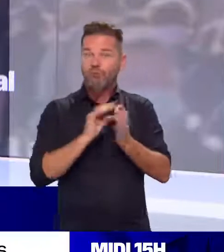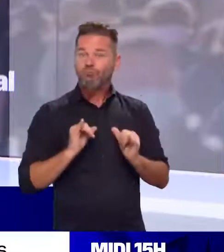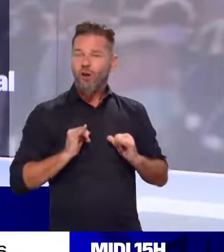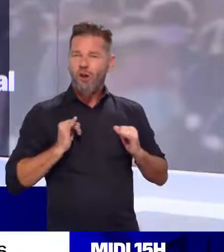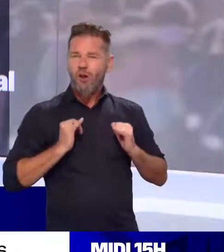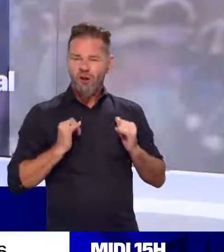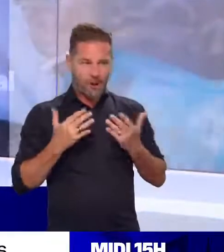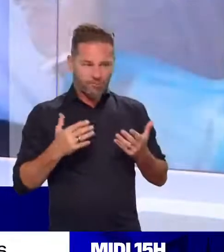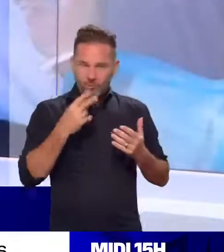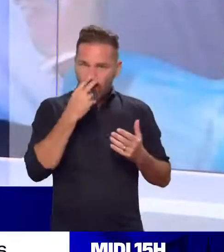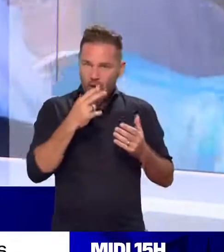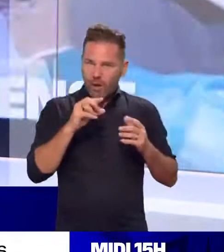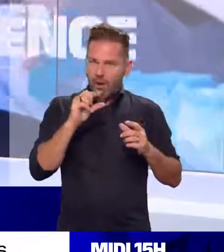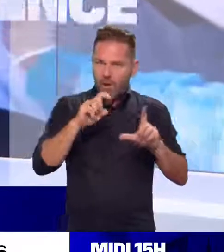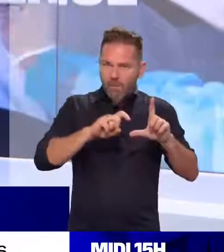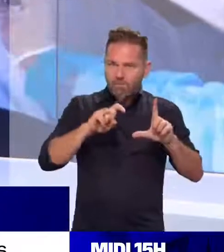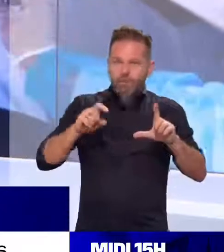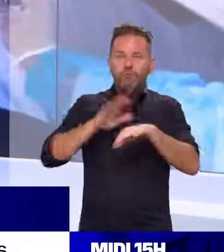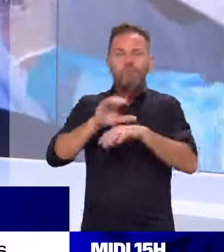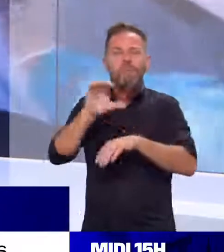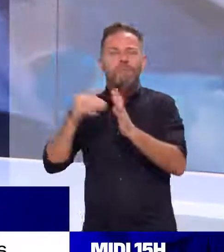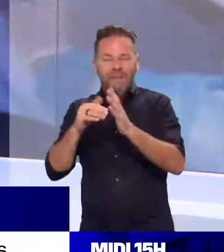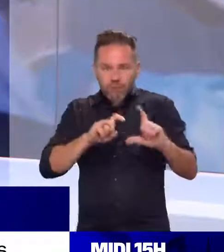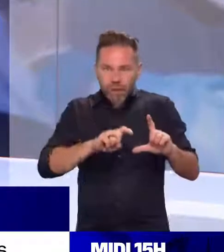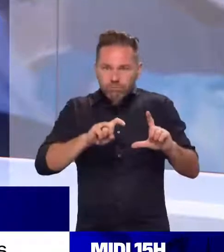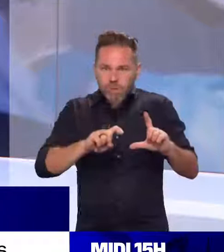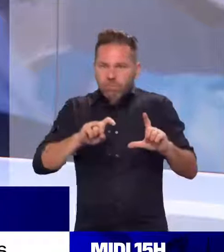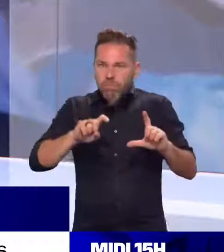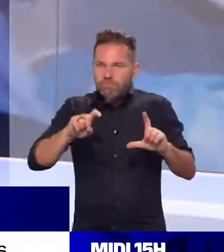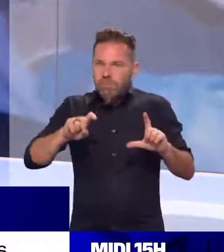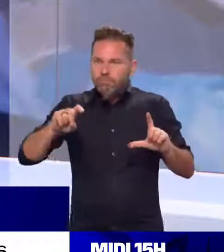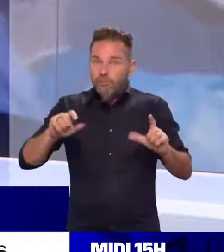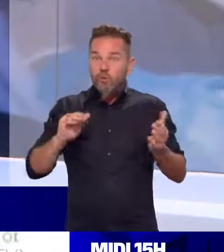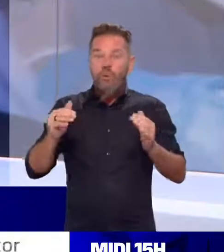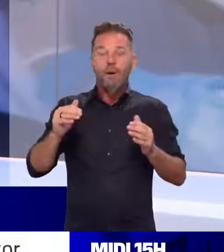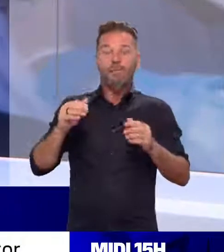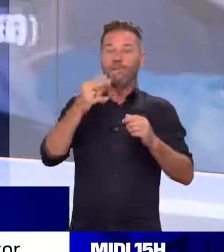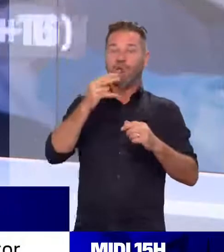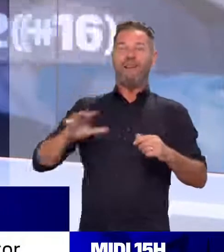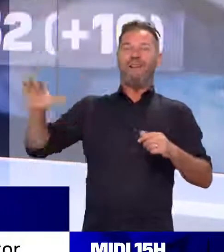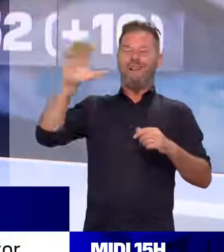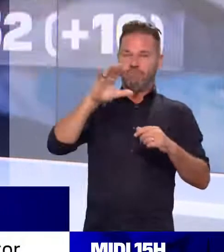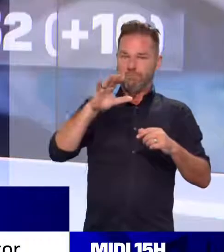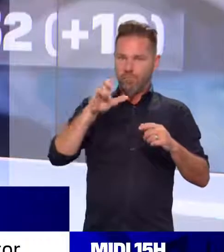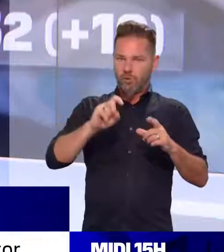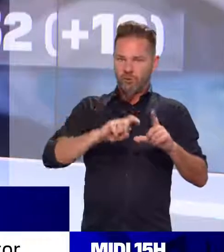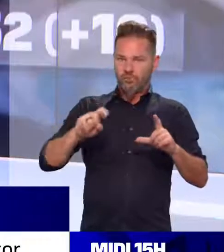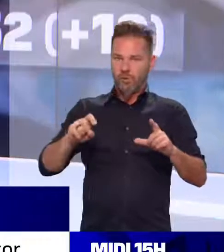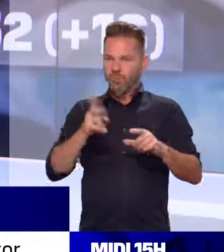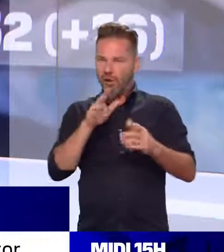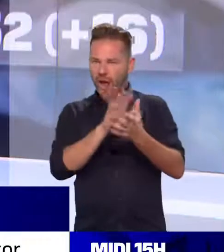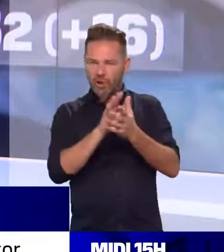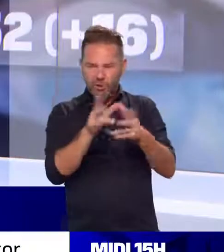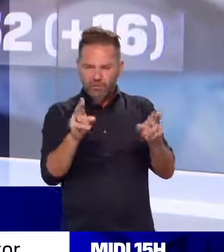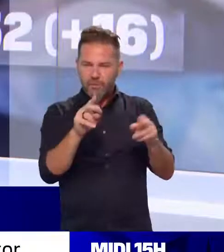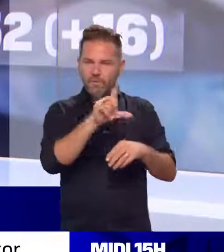la hausse du taux d'incidence sur cette même semaine. Les niveaux sont plus élevés que le niveau national. En particulier, vous le disiez, chez les 20-29 ans, où